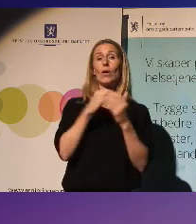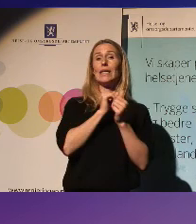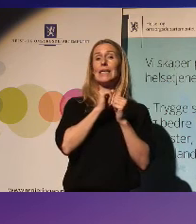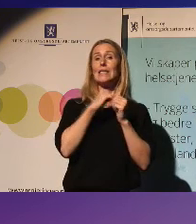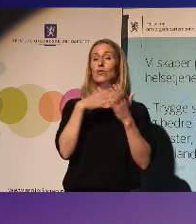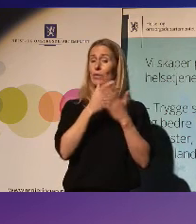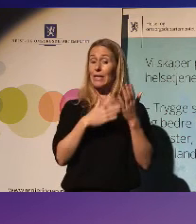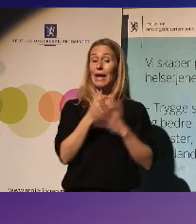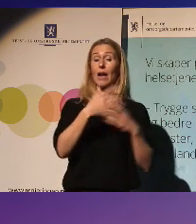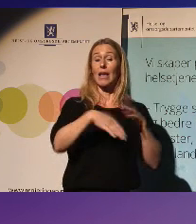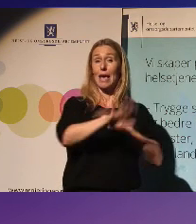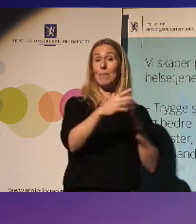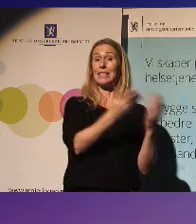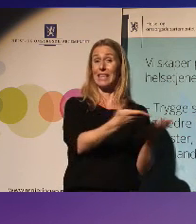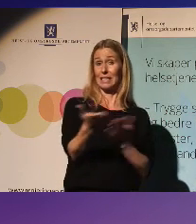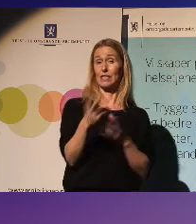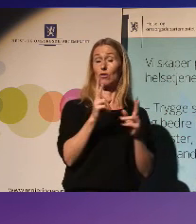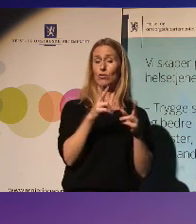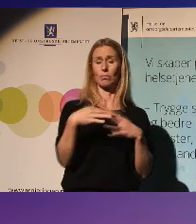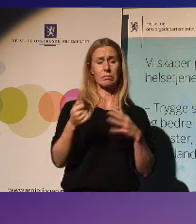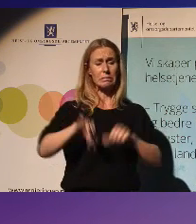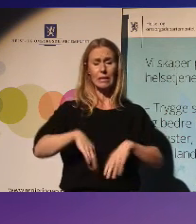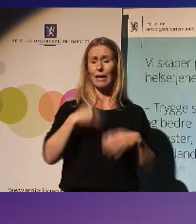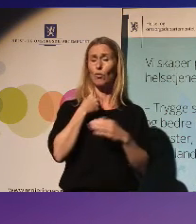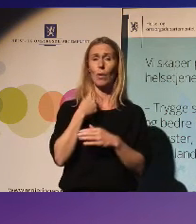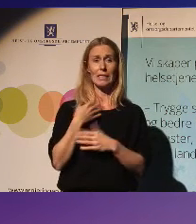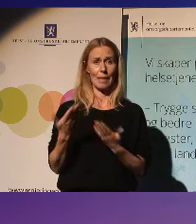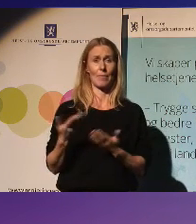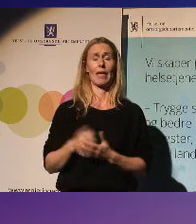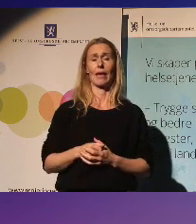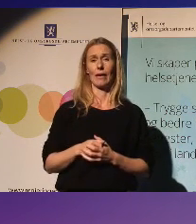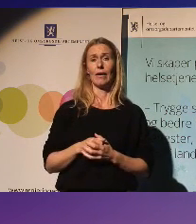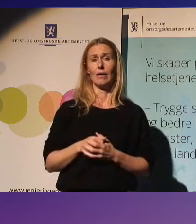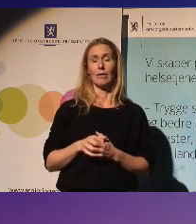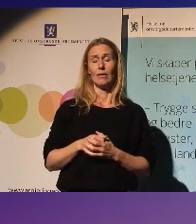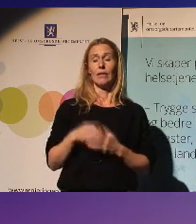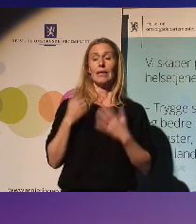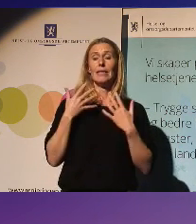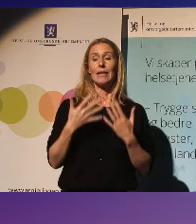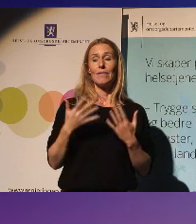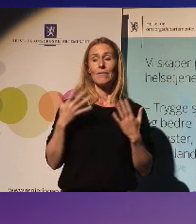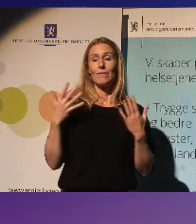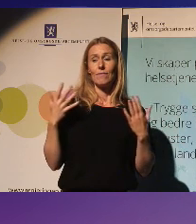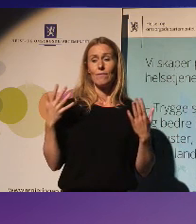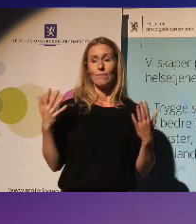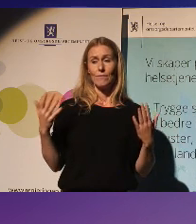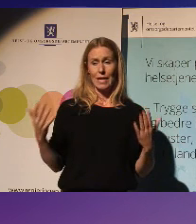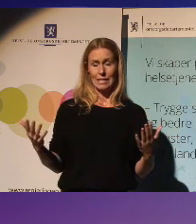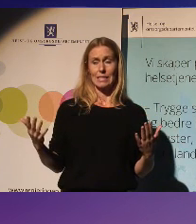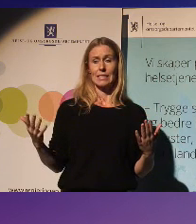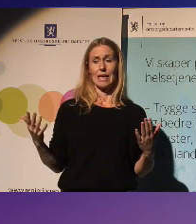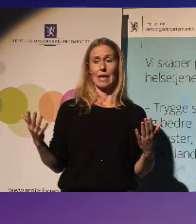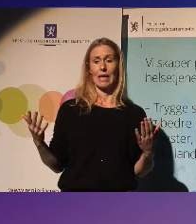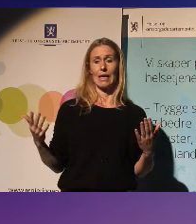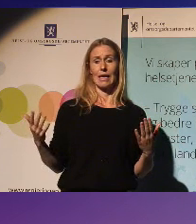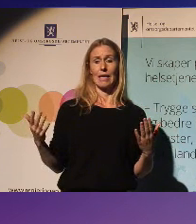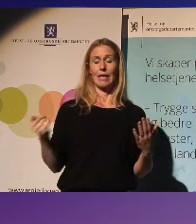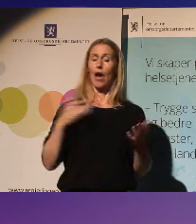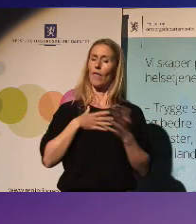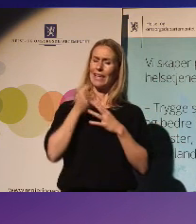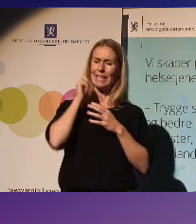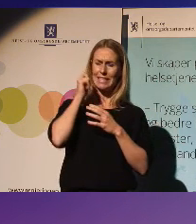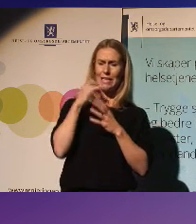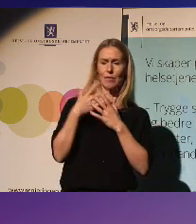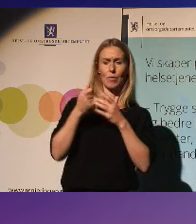vår hjemmetjeneste. De fleste hadde hadde innstilt seg på